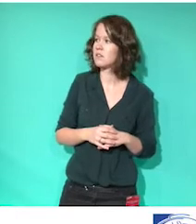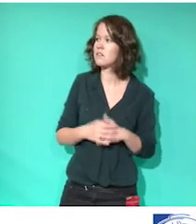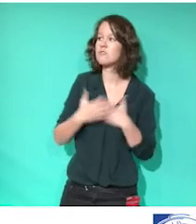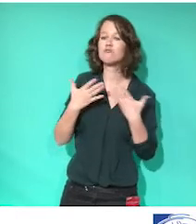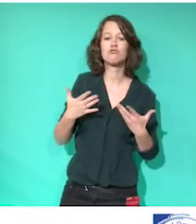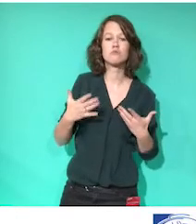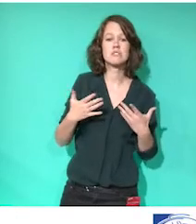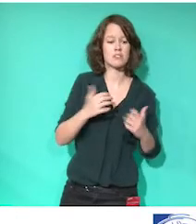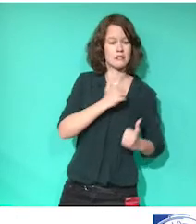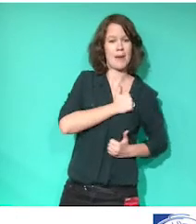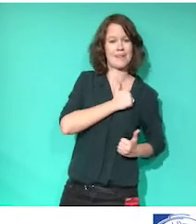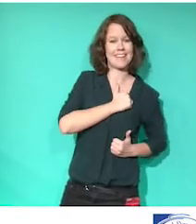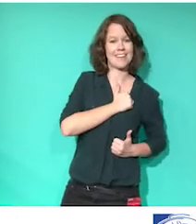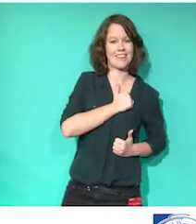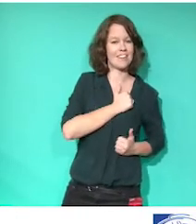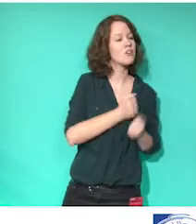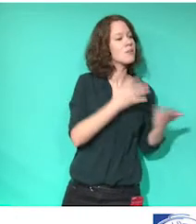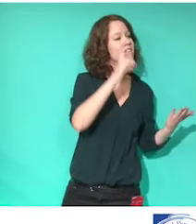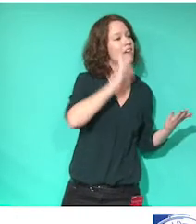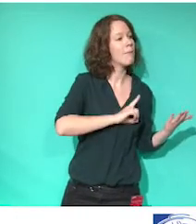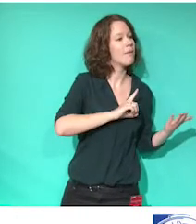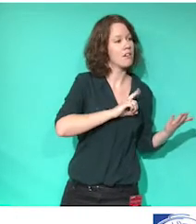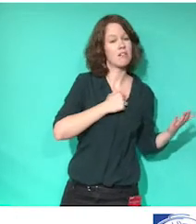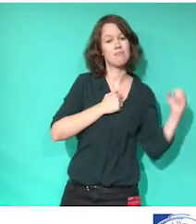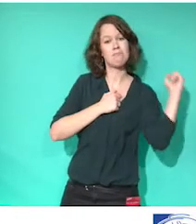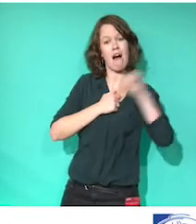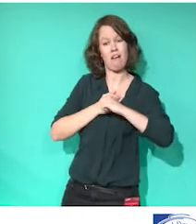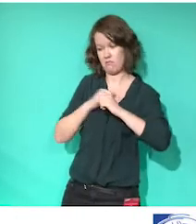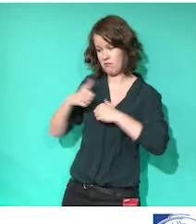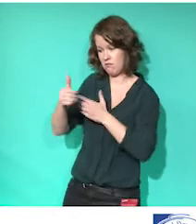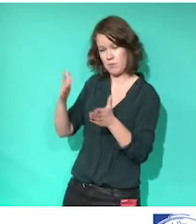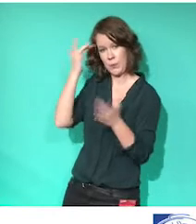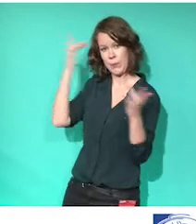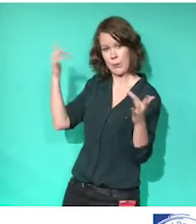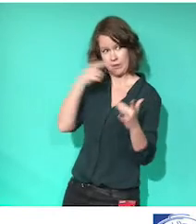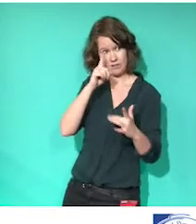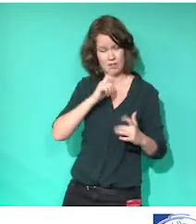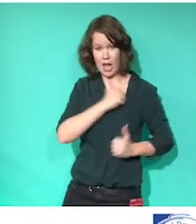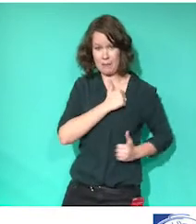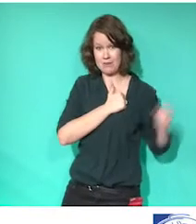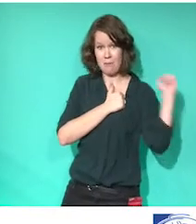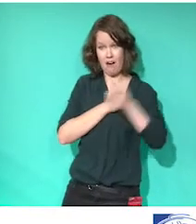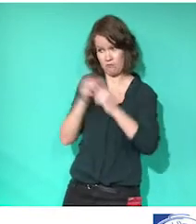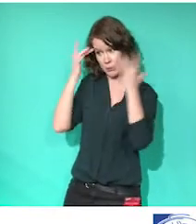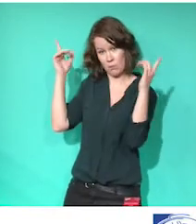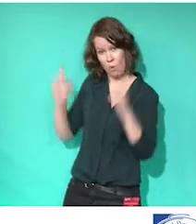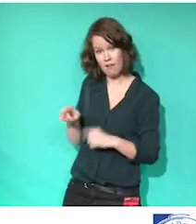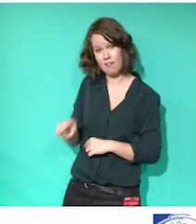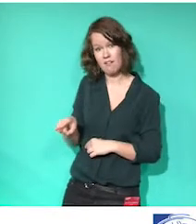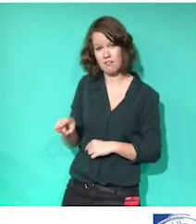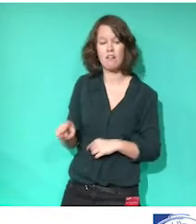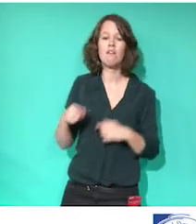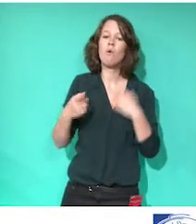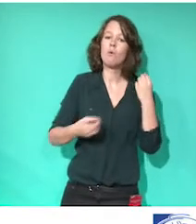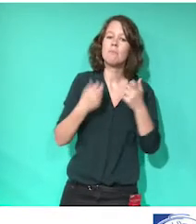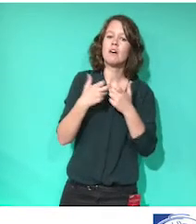cadres dans l'armée que dans la culture. C'est tout dire. Je ne parlerai pas des remarques déplacées. Une femme ne pourrait pas faire une